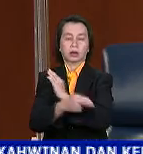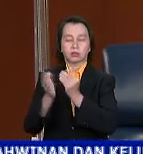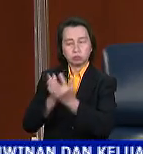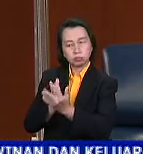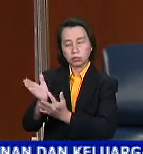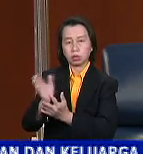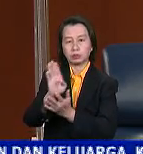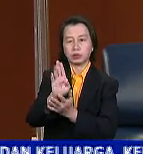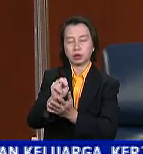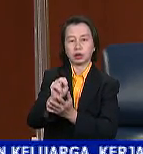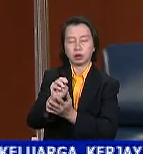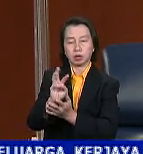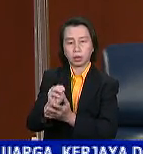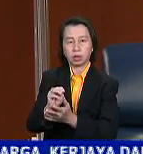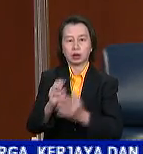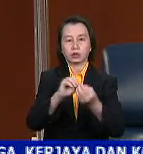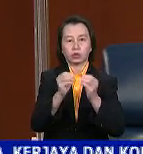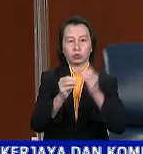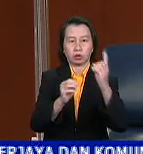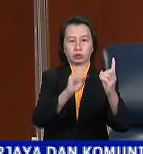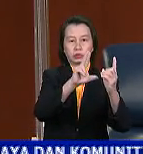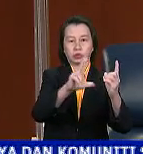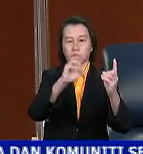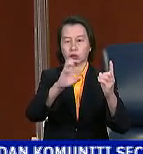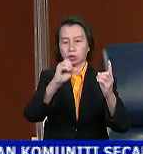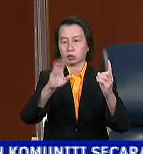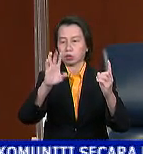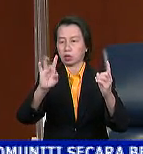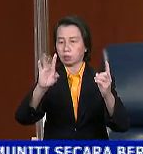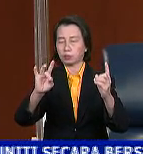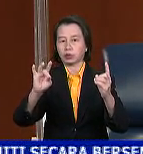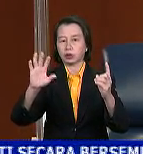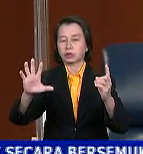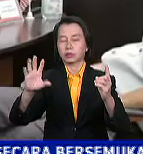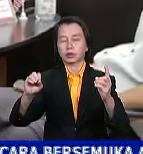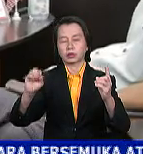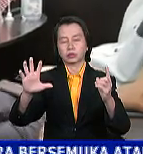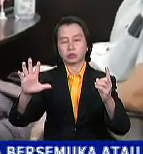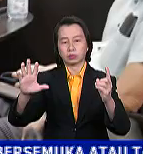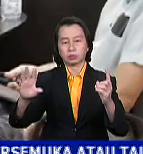melalui BNM Tunneling di talian 1300 885465.